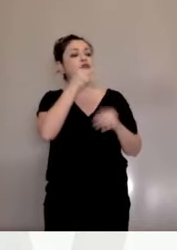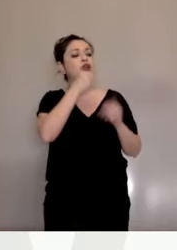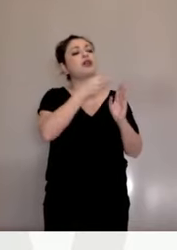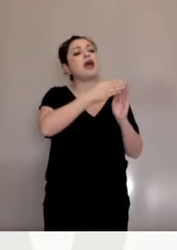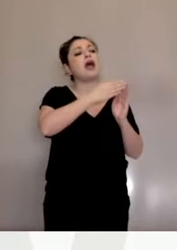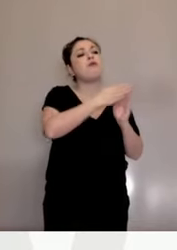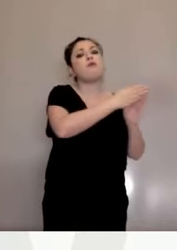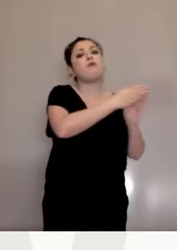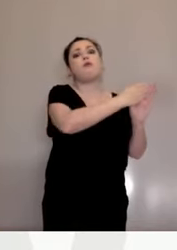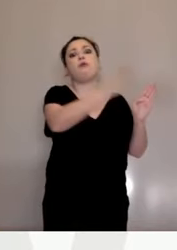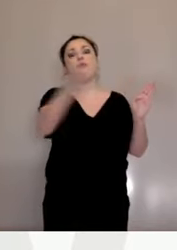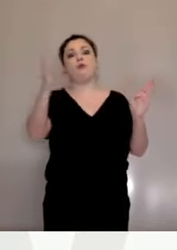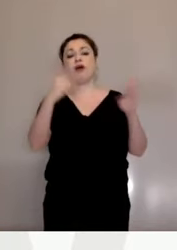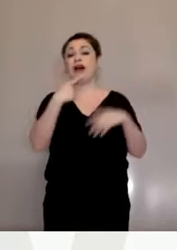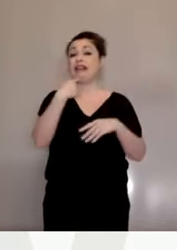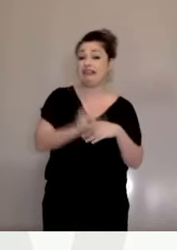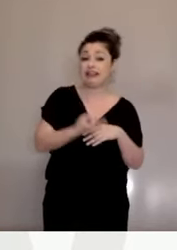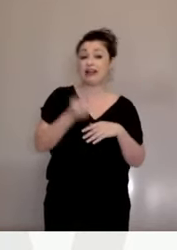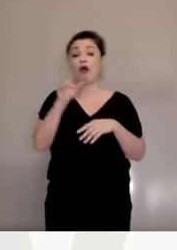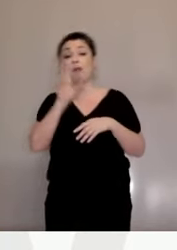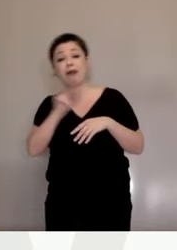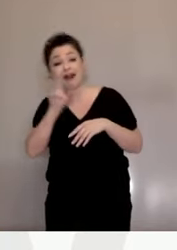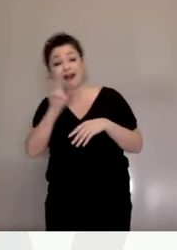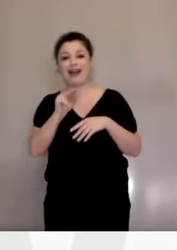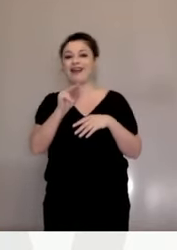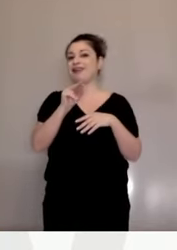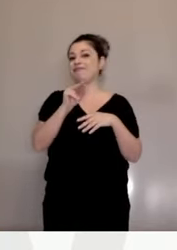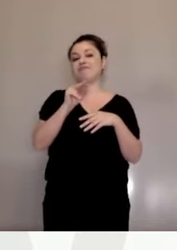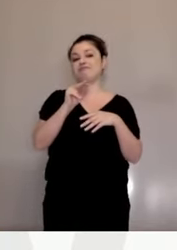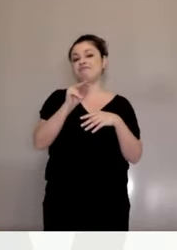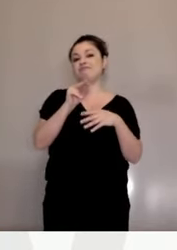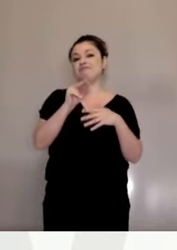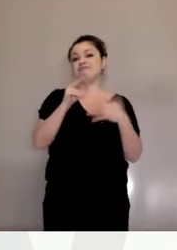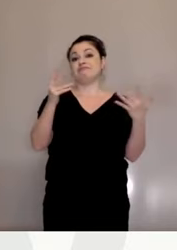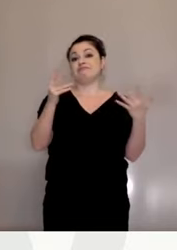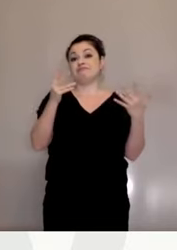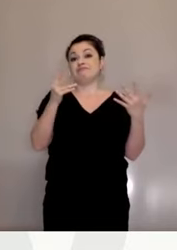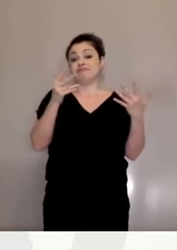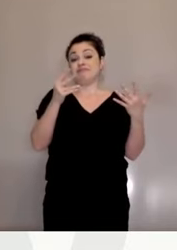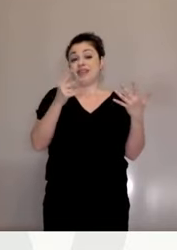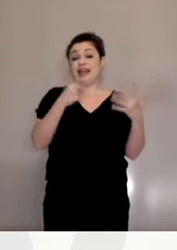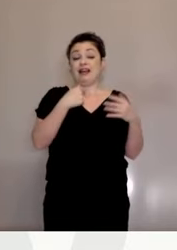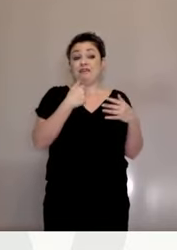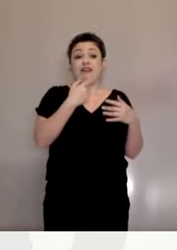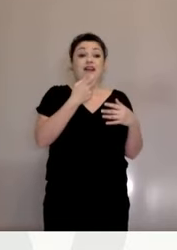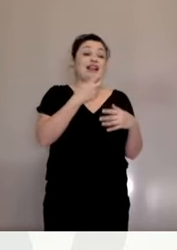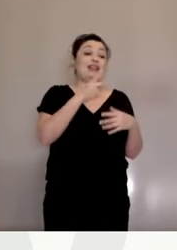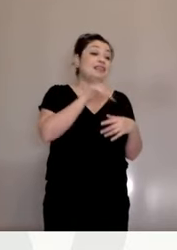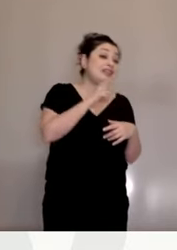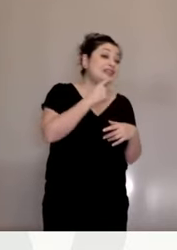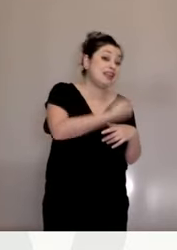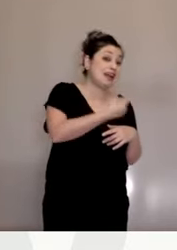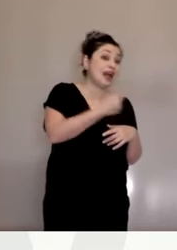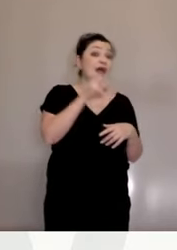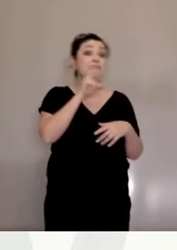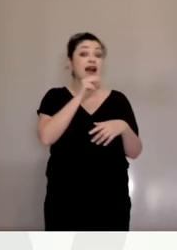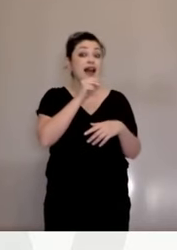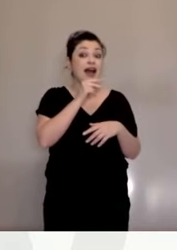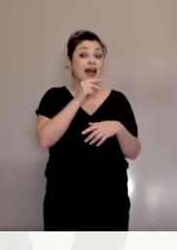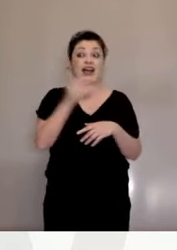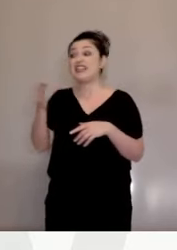parlare, non è lo stesso che significare. No?